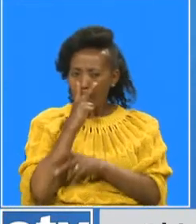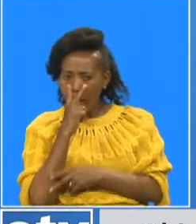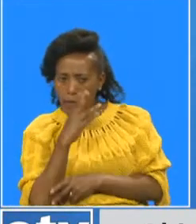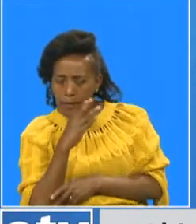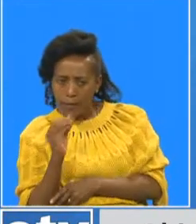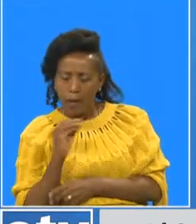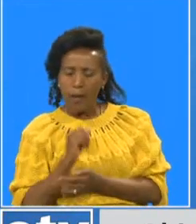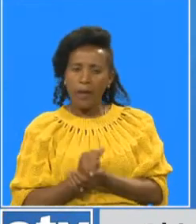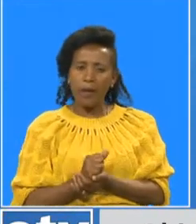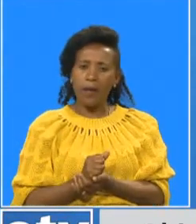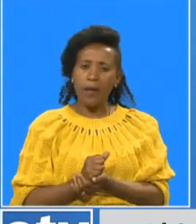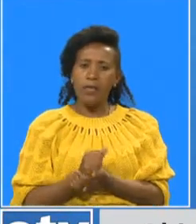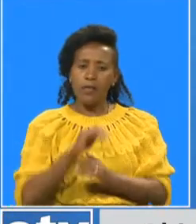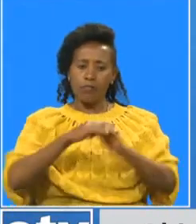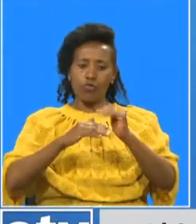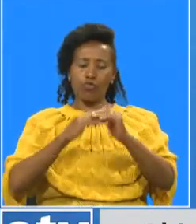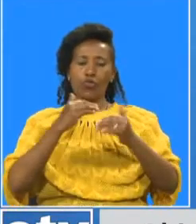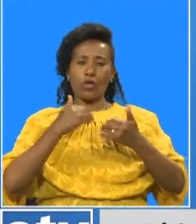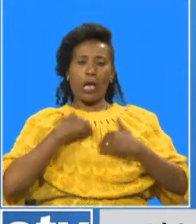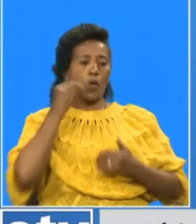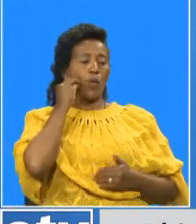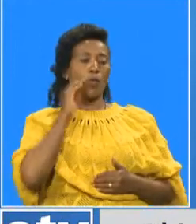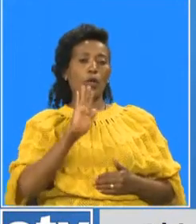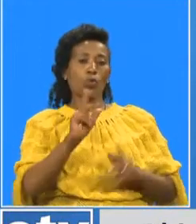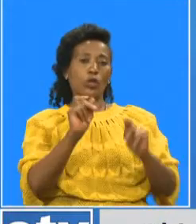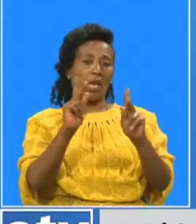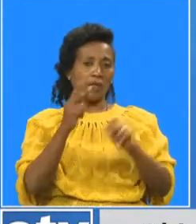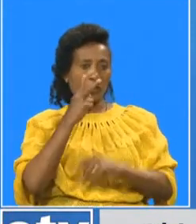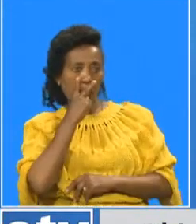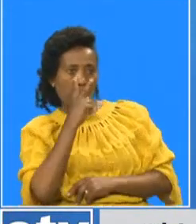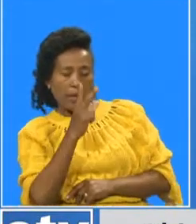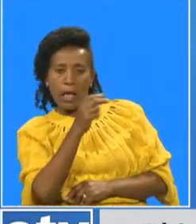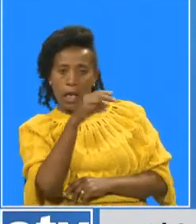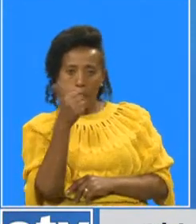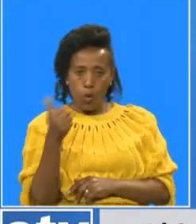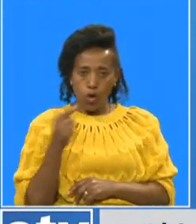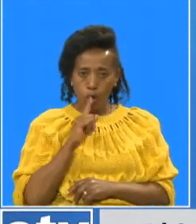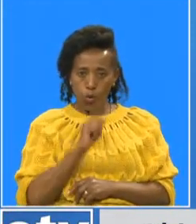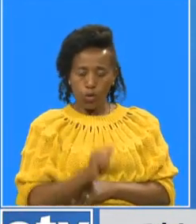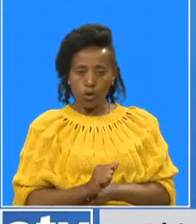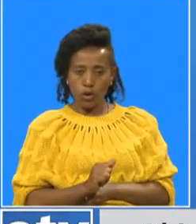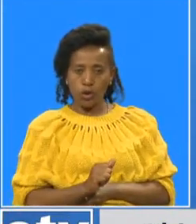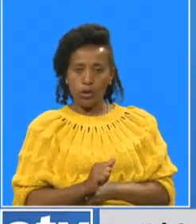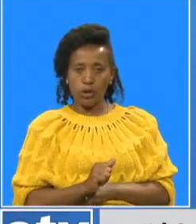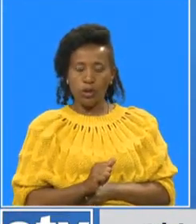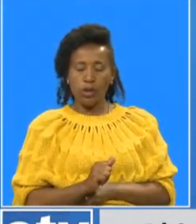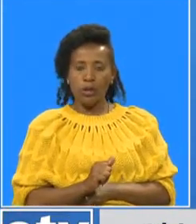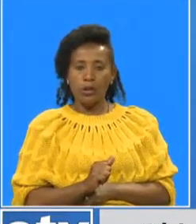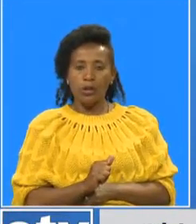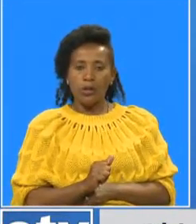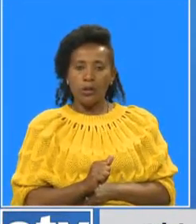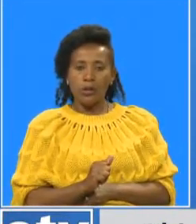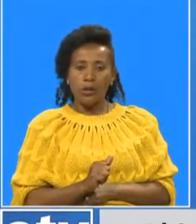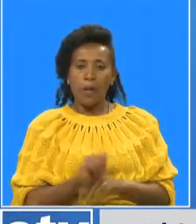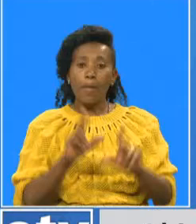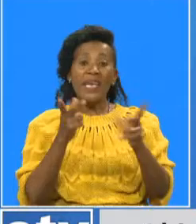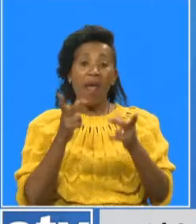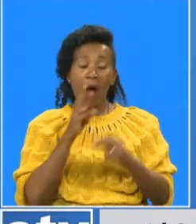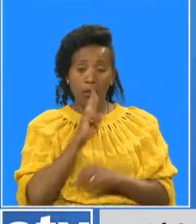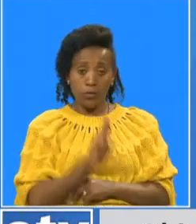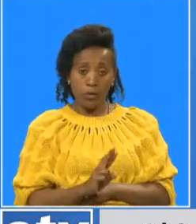ማየትና አክሰሱም ያለው ቤቱ ቴሌቪዥን የማየት እና ሌሎች እንትኖችን